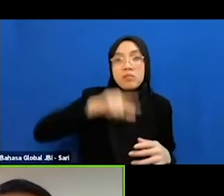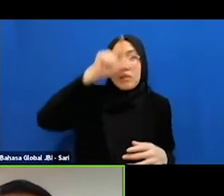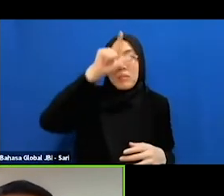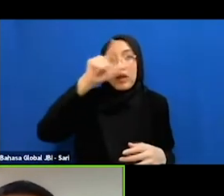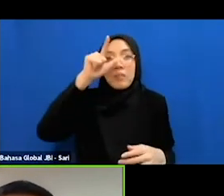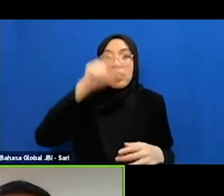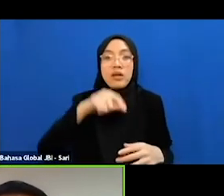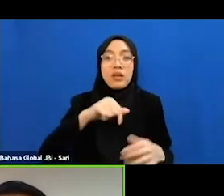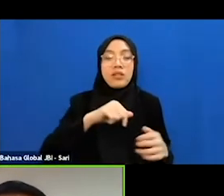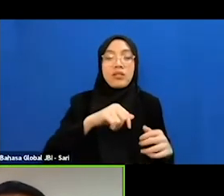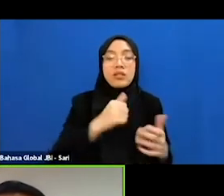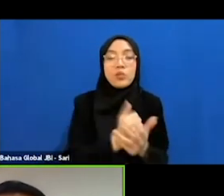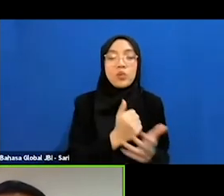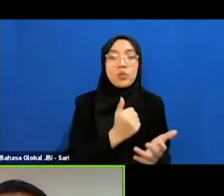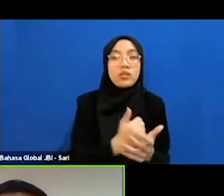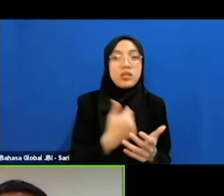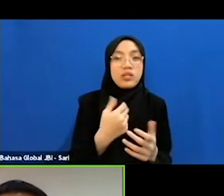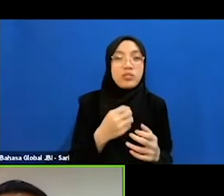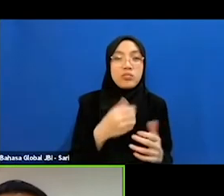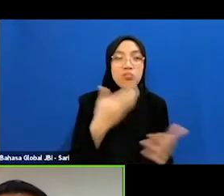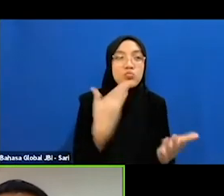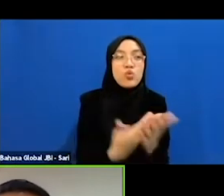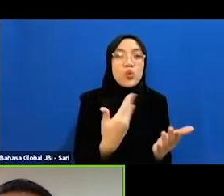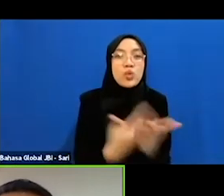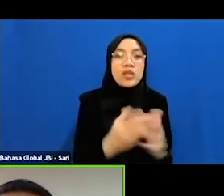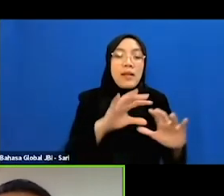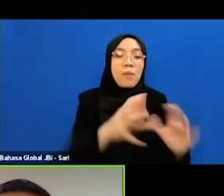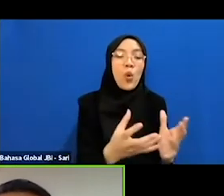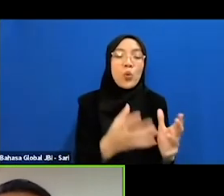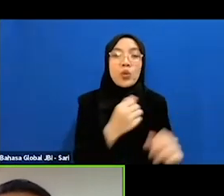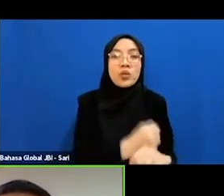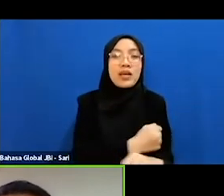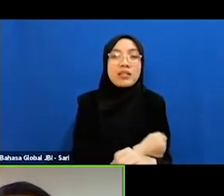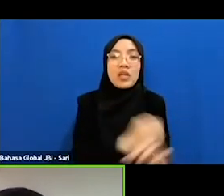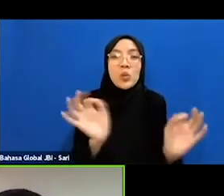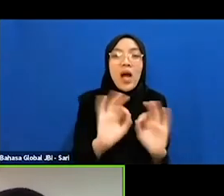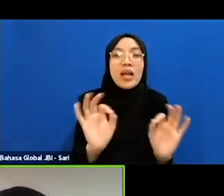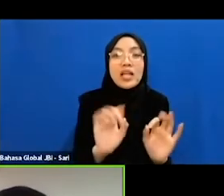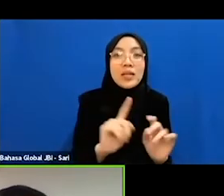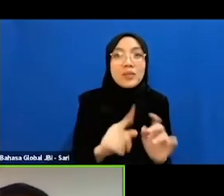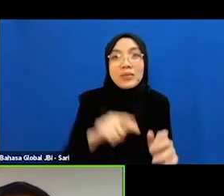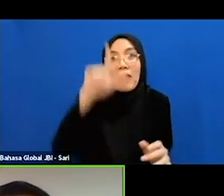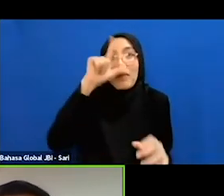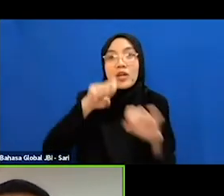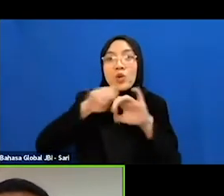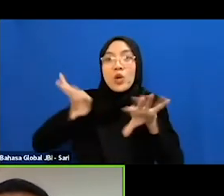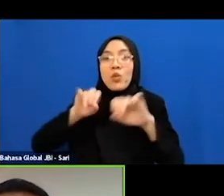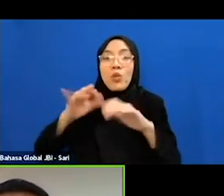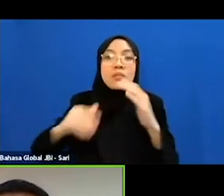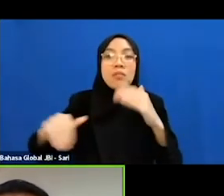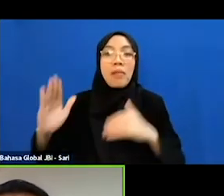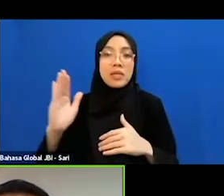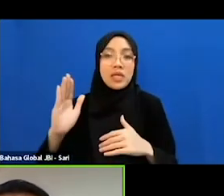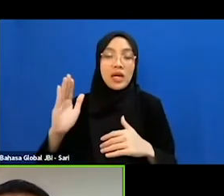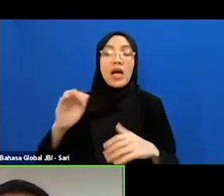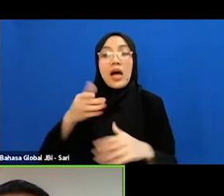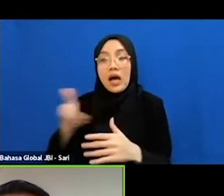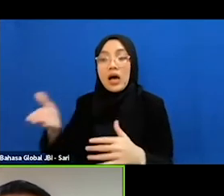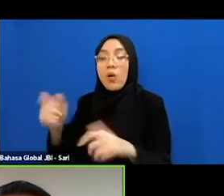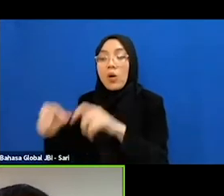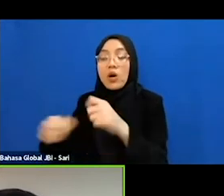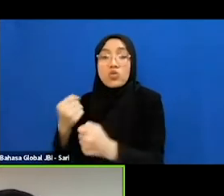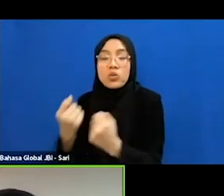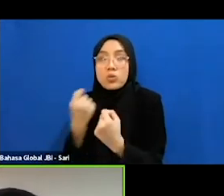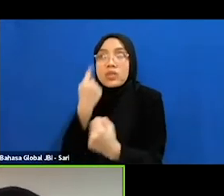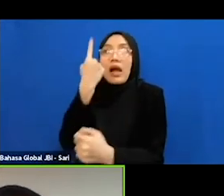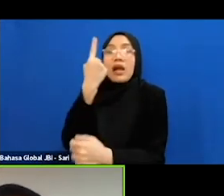yang sebetulnya tidak tidak terbukti dari produk atau jasa itu sendiri itu harus disadarkan pelaku usaha ya